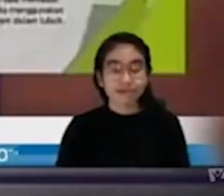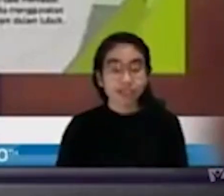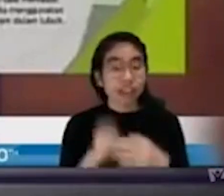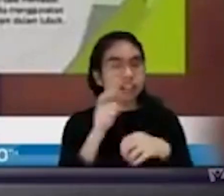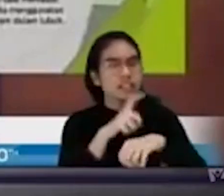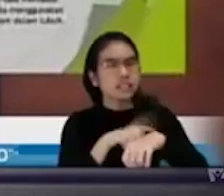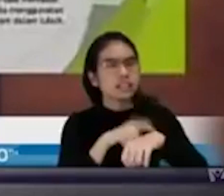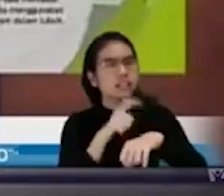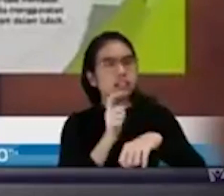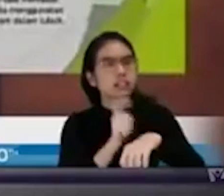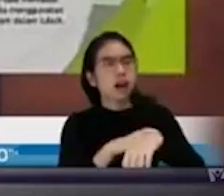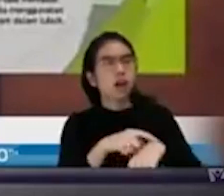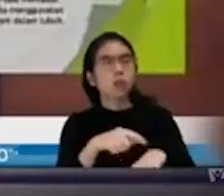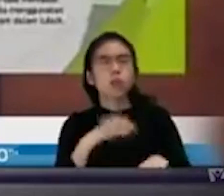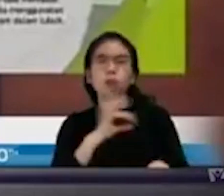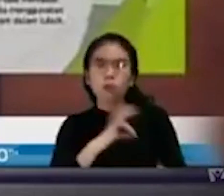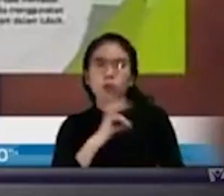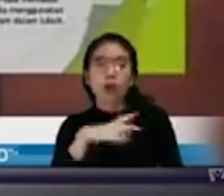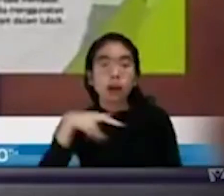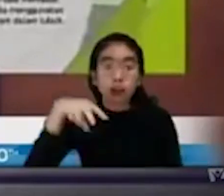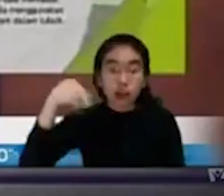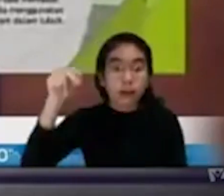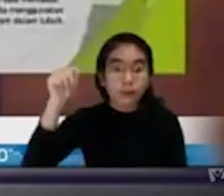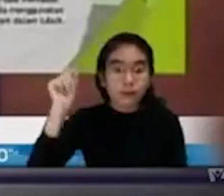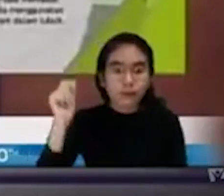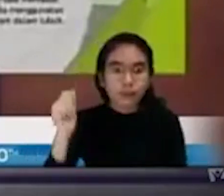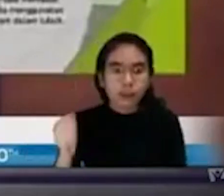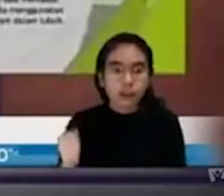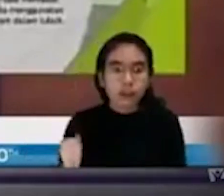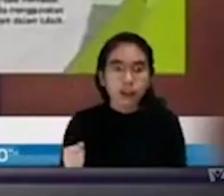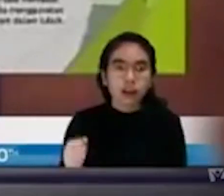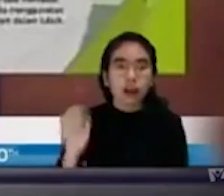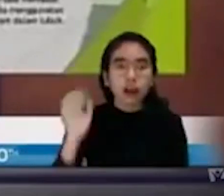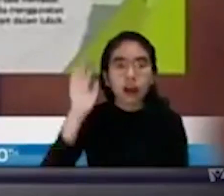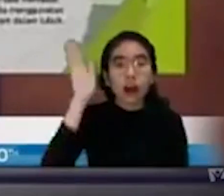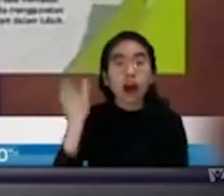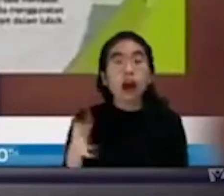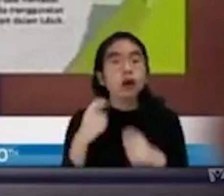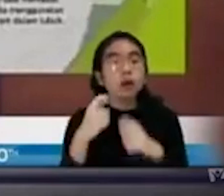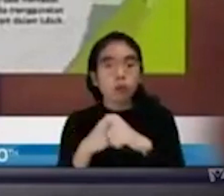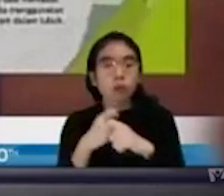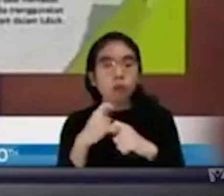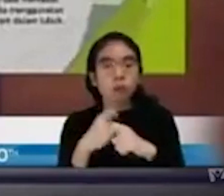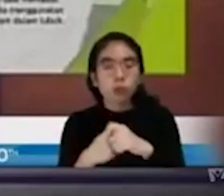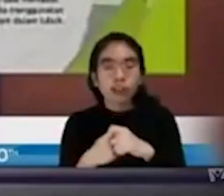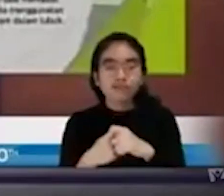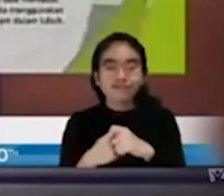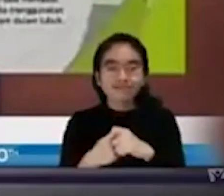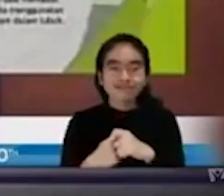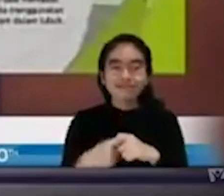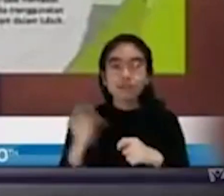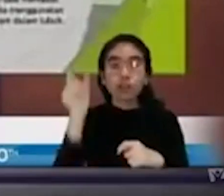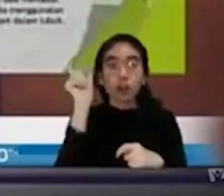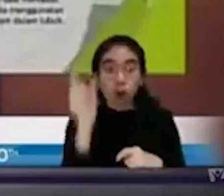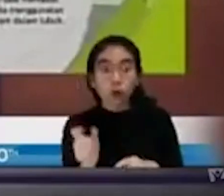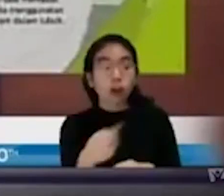garam lagi justru akan membuat seseorang kelebihan kadar garam di dalam tubuhnya. Jadi mereka sudah